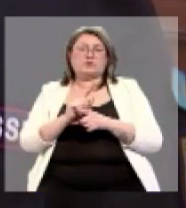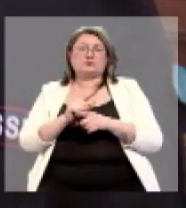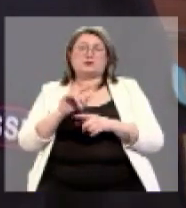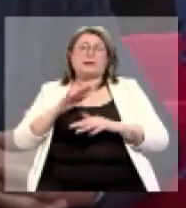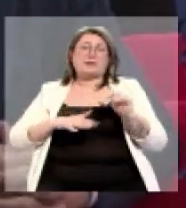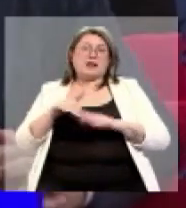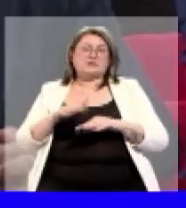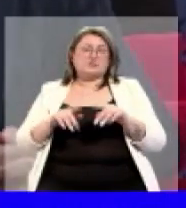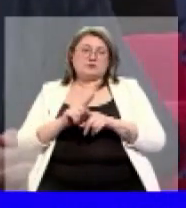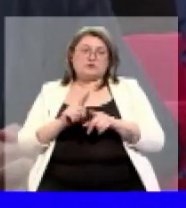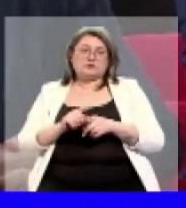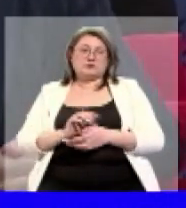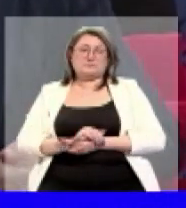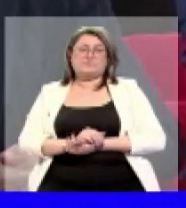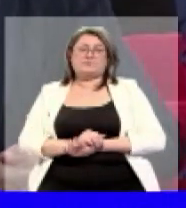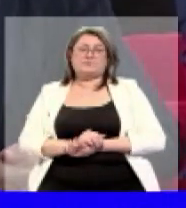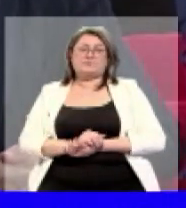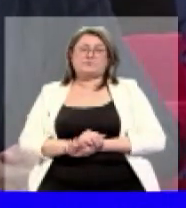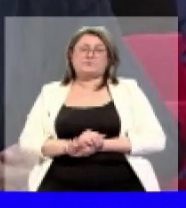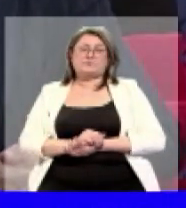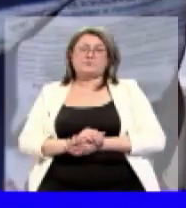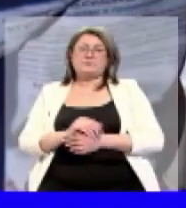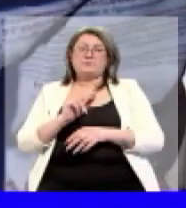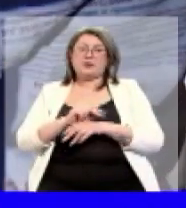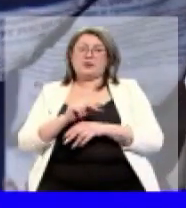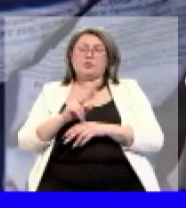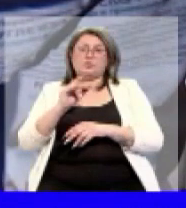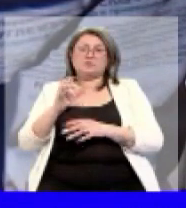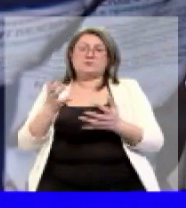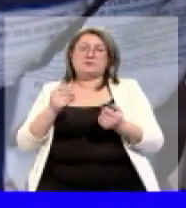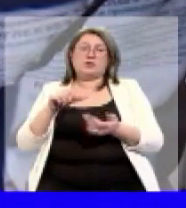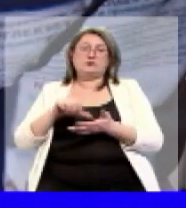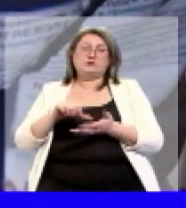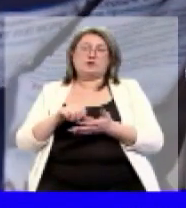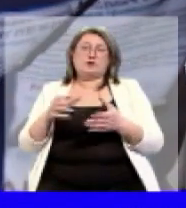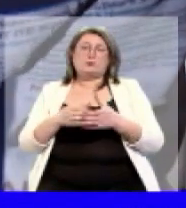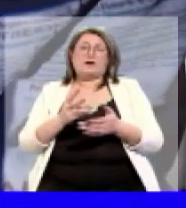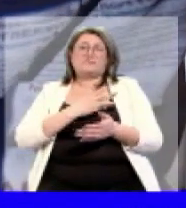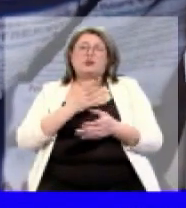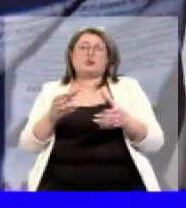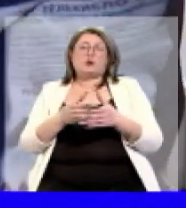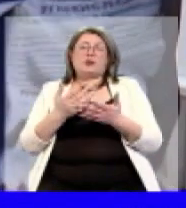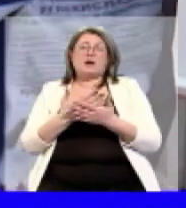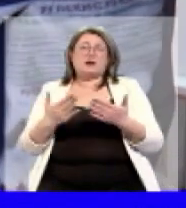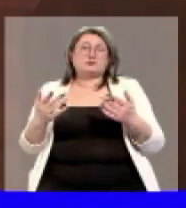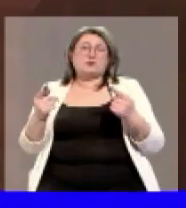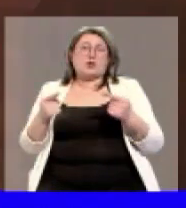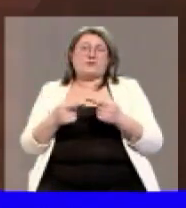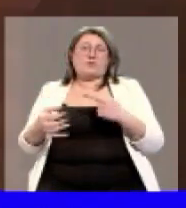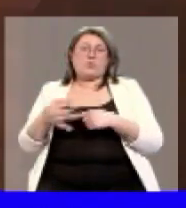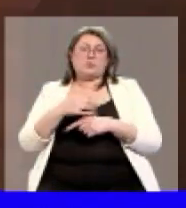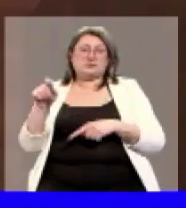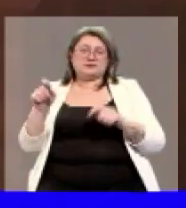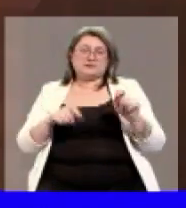көрсетеміз. Дайындық курстарына облыстың түпкір-түпкірінен еріктілер тобы қатысты. Оқыту курстарында Қызыл Жартай қоғамының